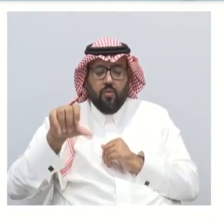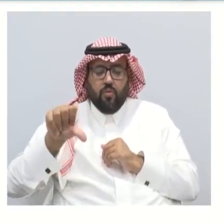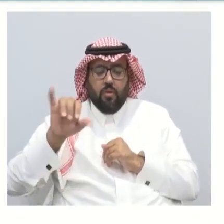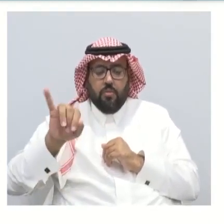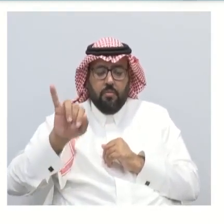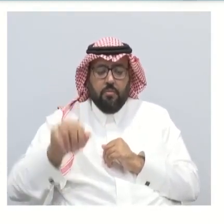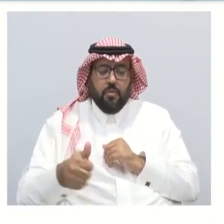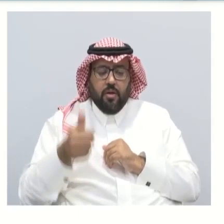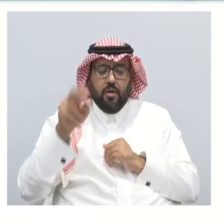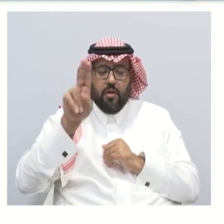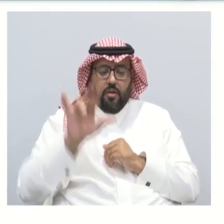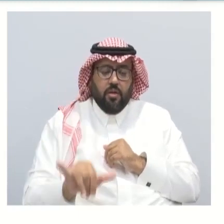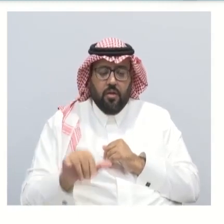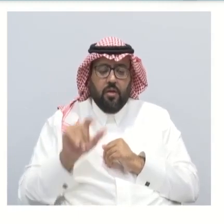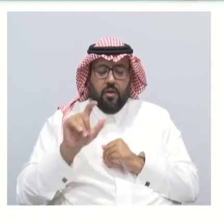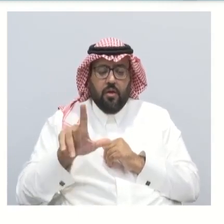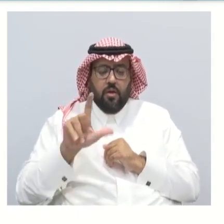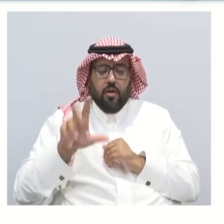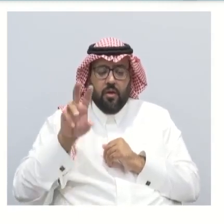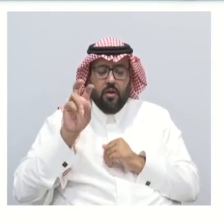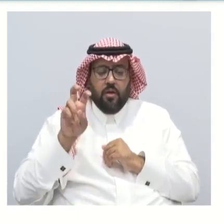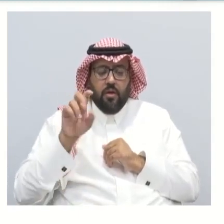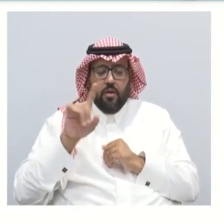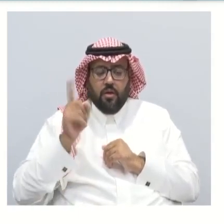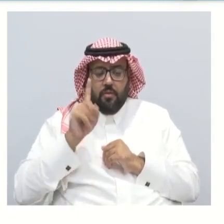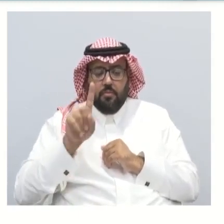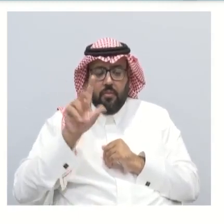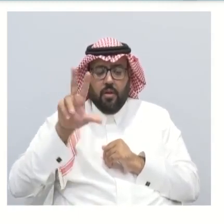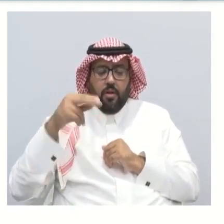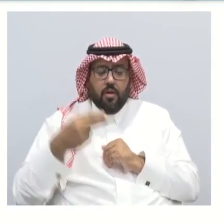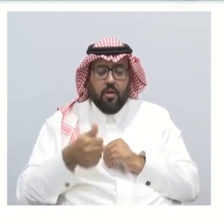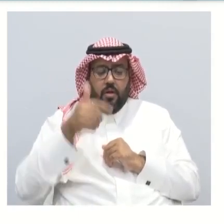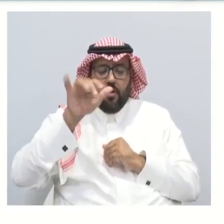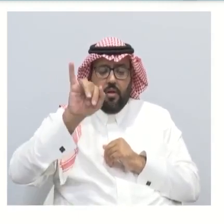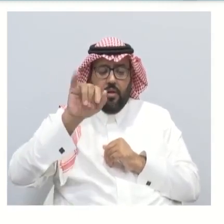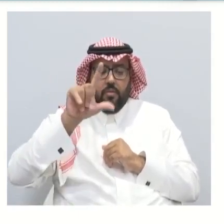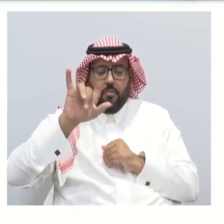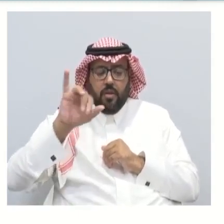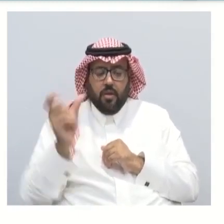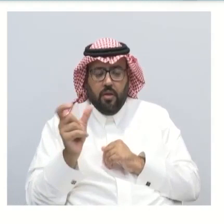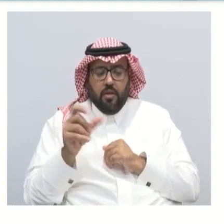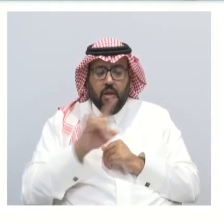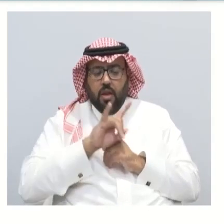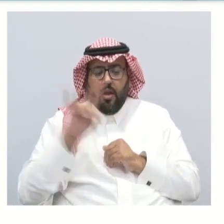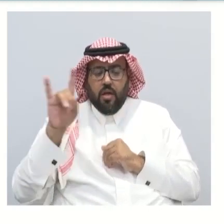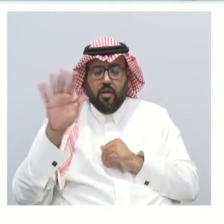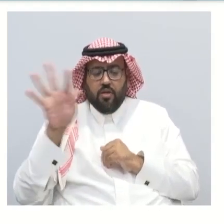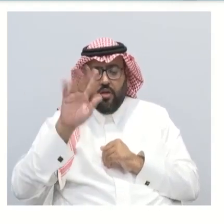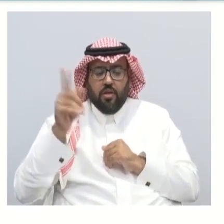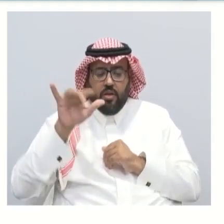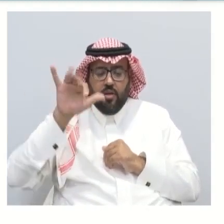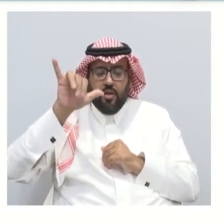لله رب العالمين ثم قال بعدها لا شريك له وبذلك امرت وانا